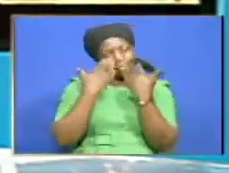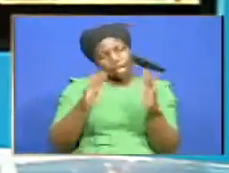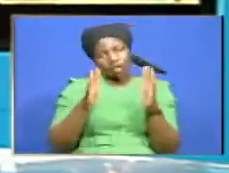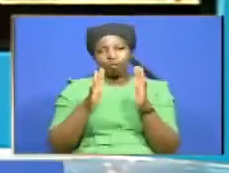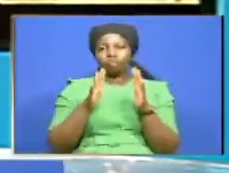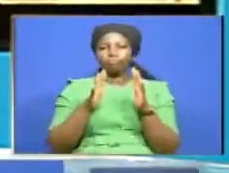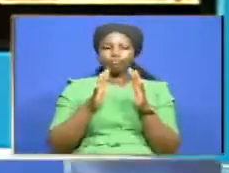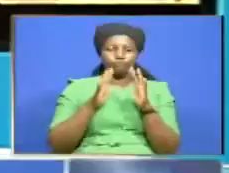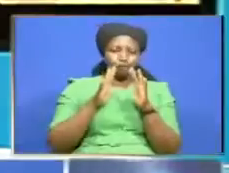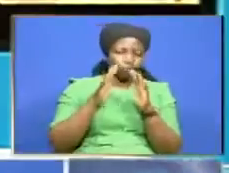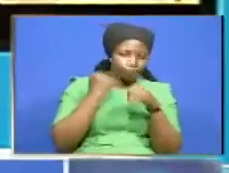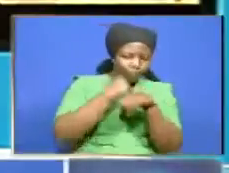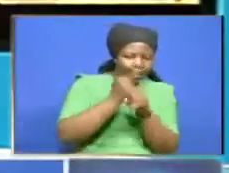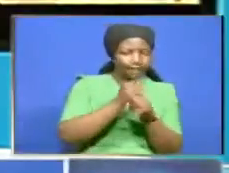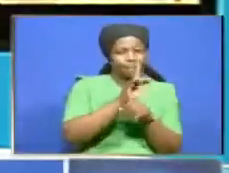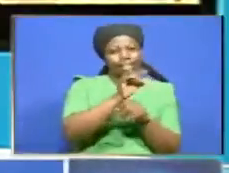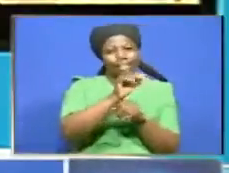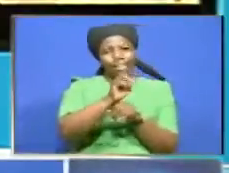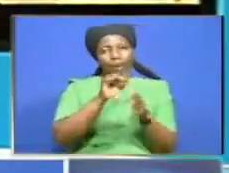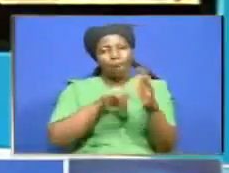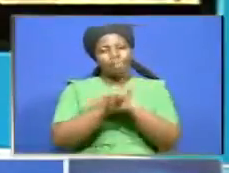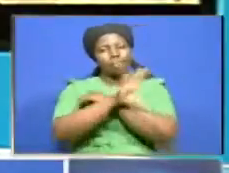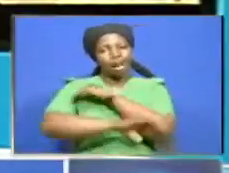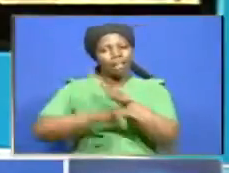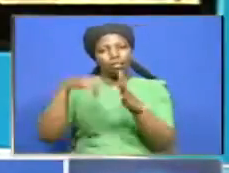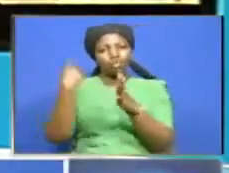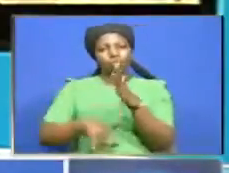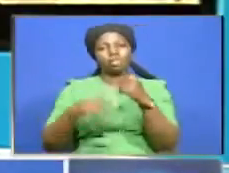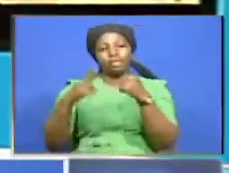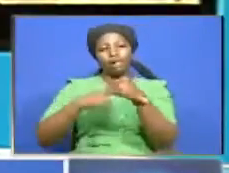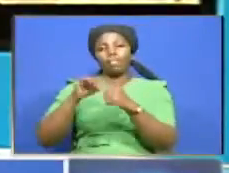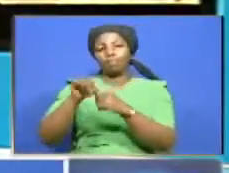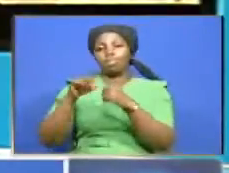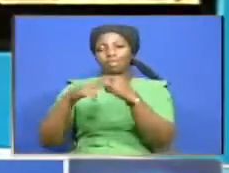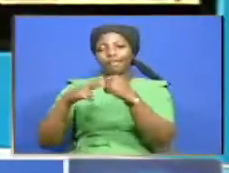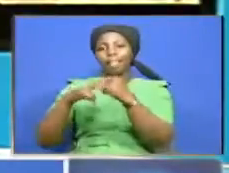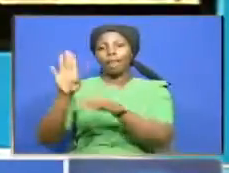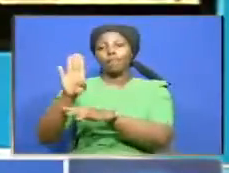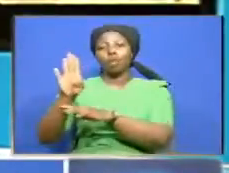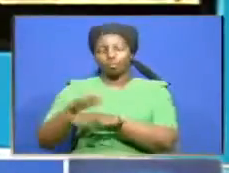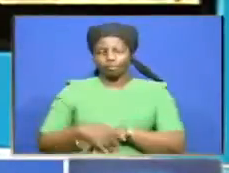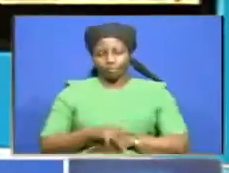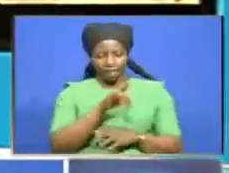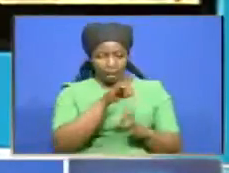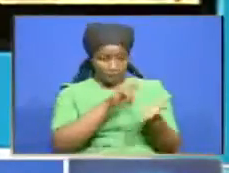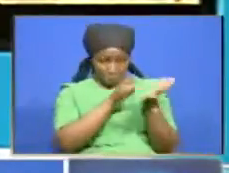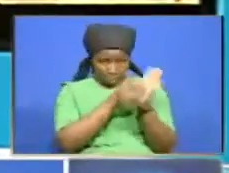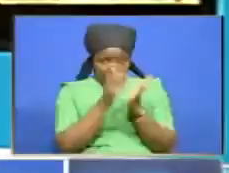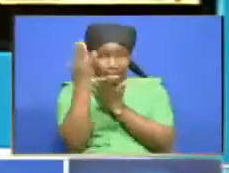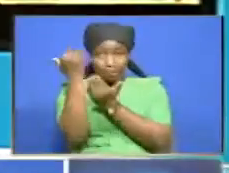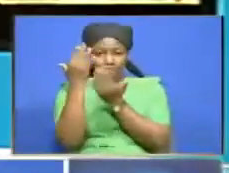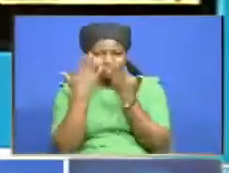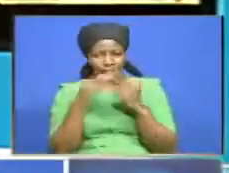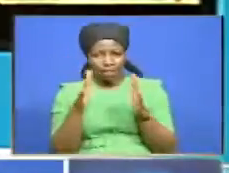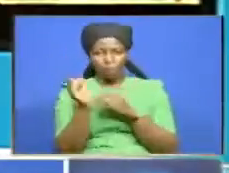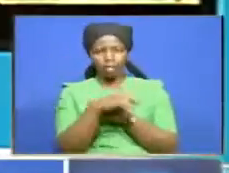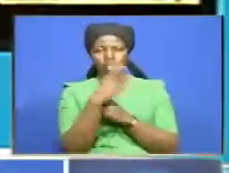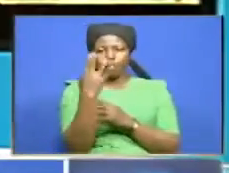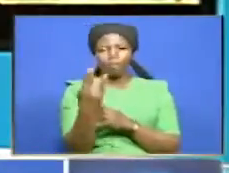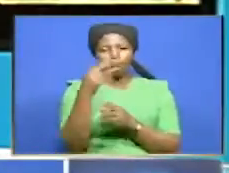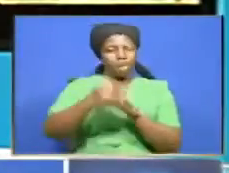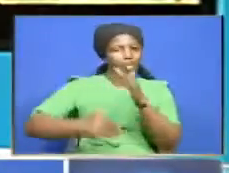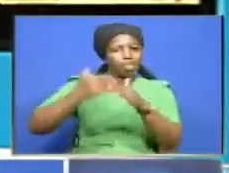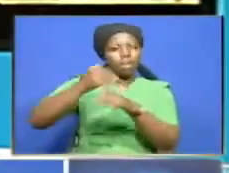mabwawa kote nchini kwa gharama ya shilingi bilioni 7.7. Miradi hiyo ambayo inatarajiwa kukamilishwa mwezi Aprili